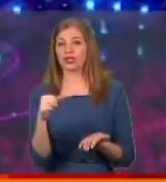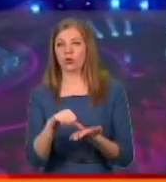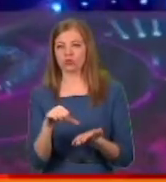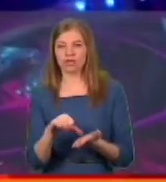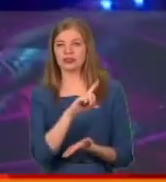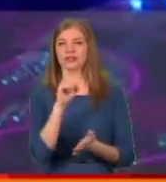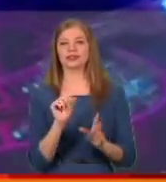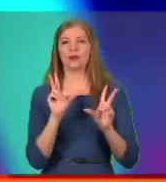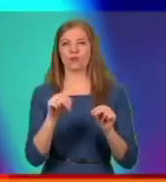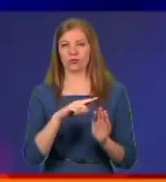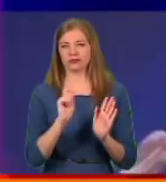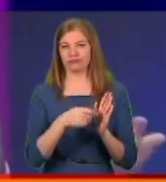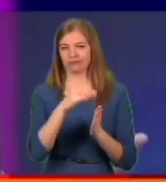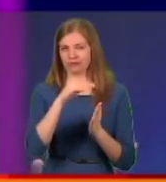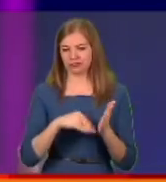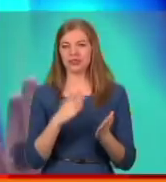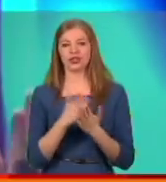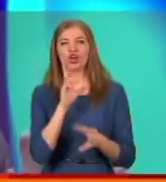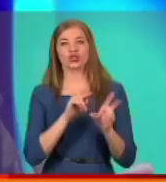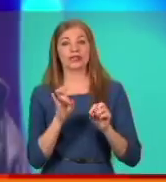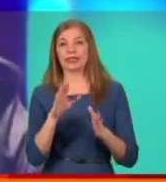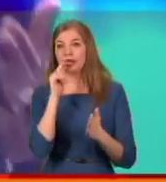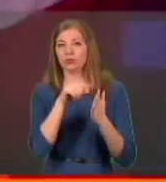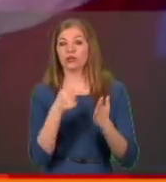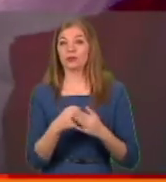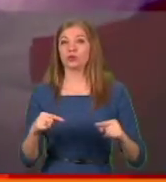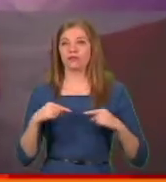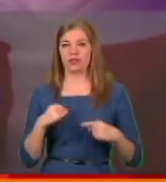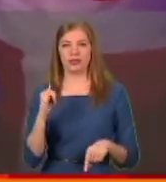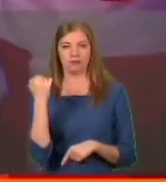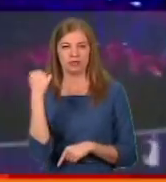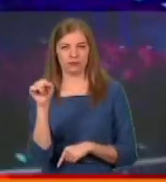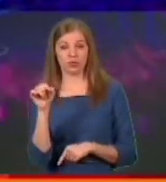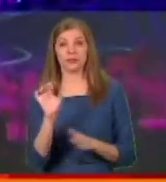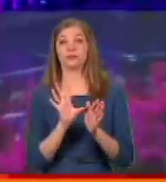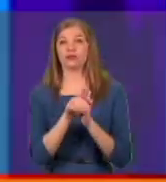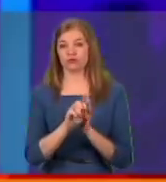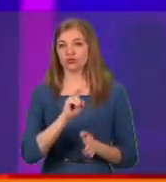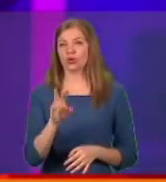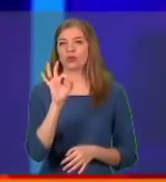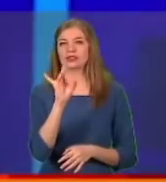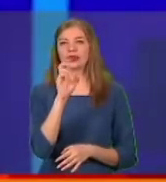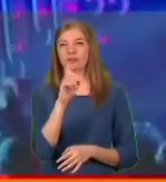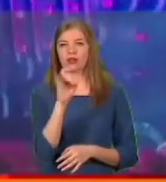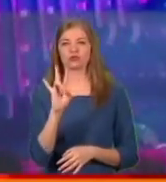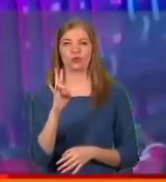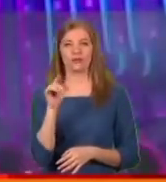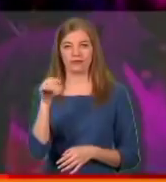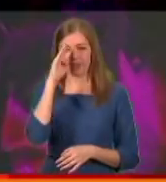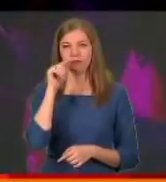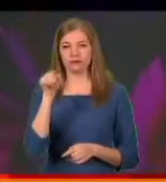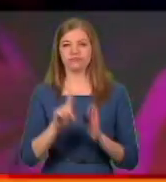за прогнозами букмекерів, є шанси не тільки потрапити до фіналу, а й перемогти. Серед них Олександр Рибак із Норвегії.